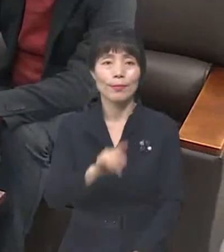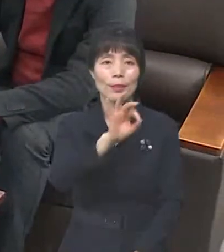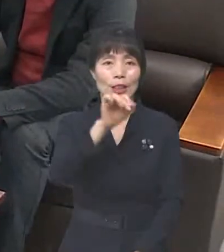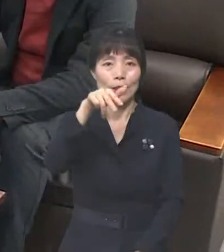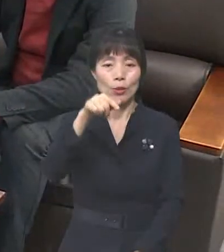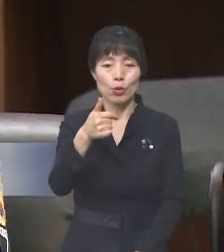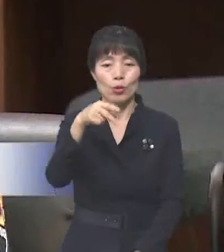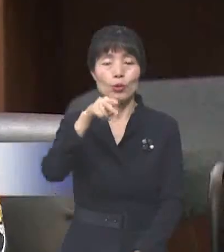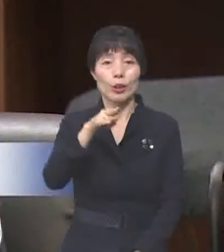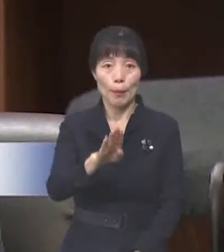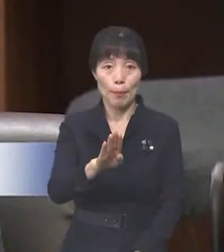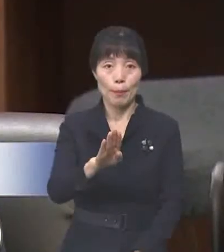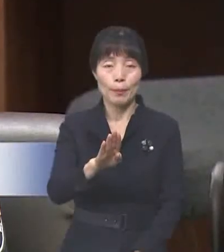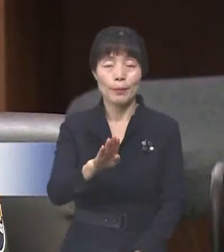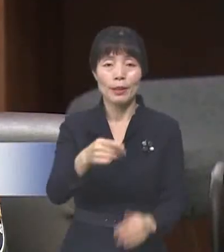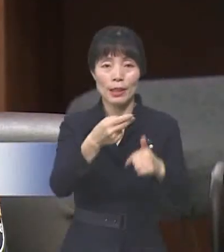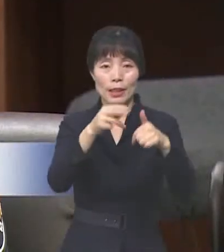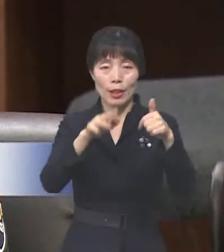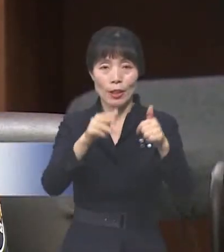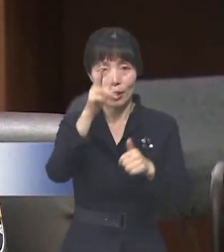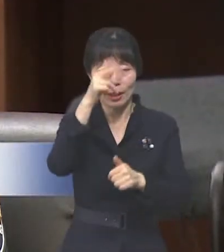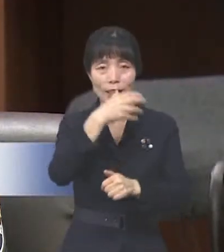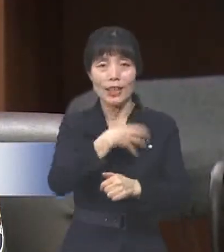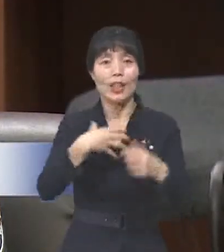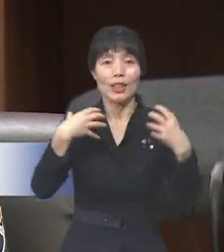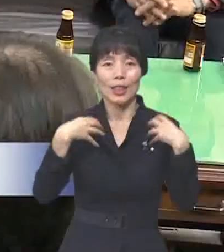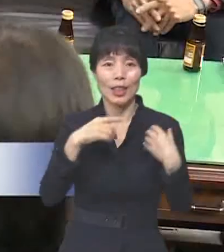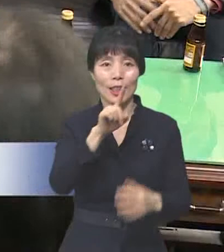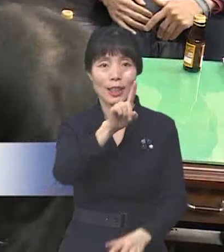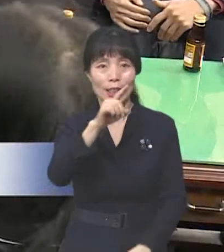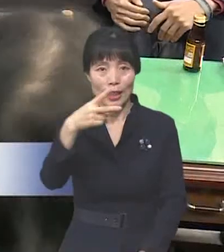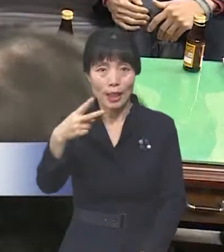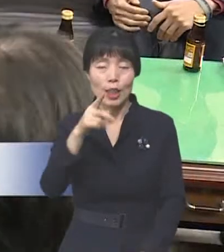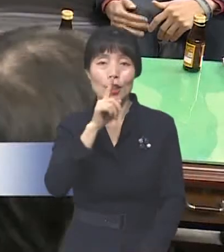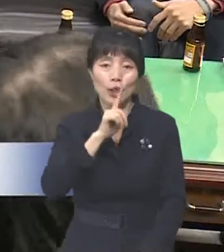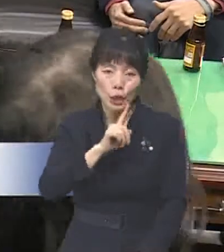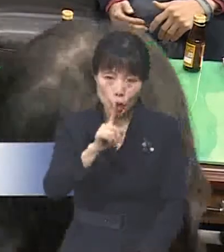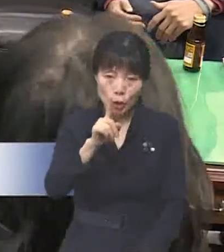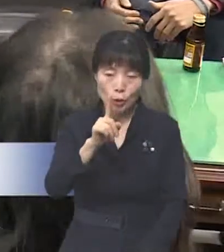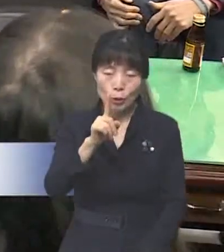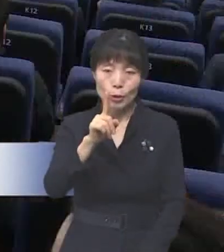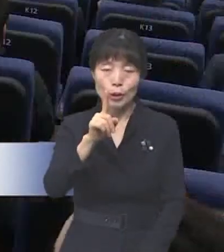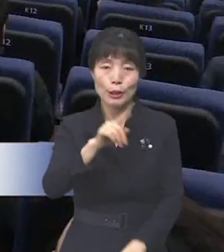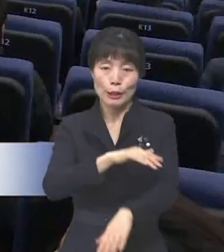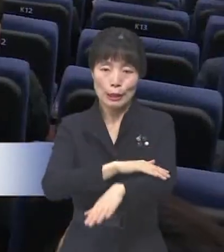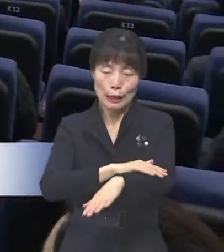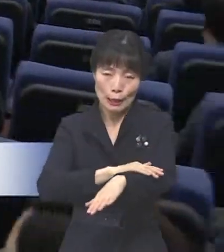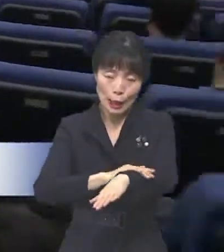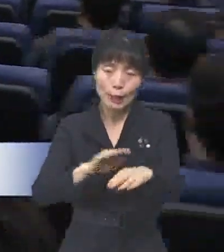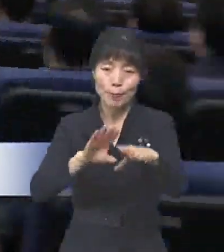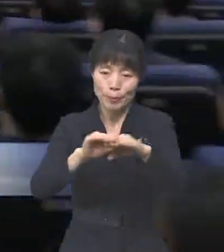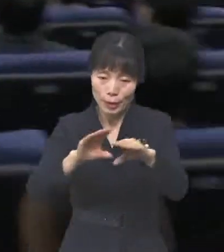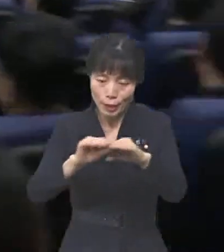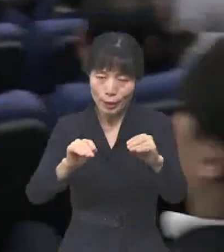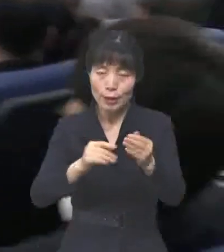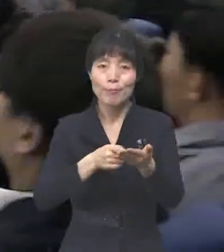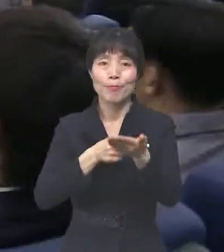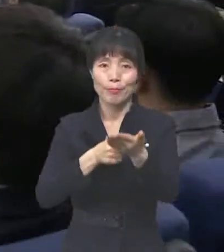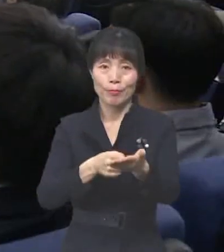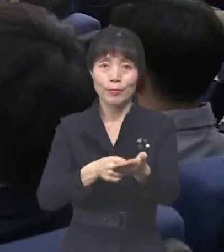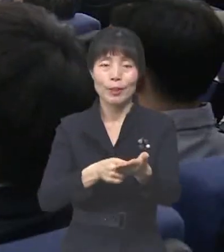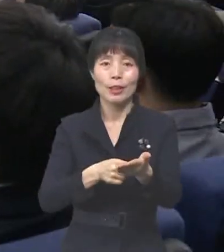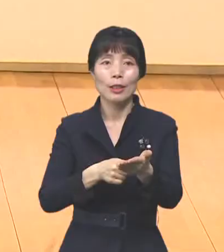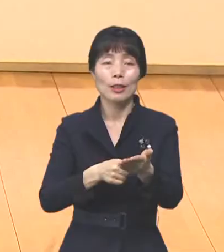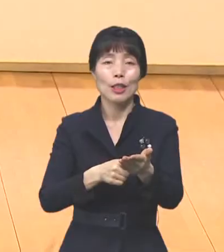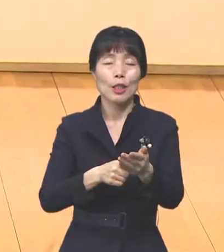이준섭 인천경찰청장은 취임 일성으로 112 신고에 총력 대응을 강조했습니다. 국민의 비상벨이 제 역할을